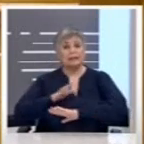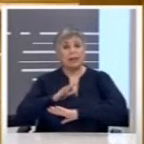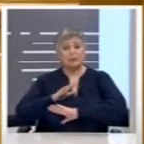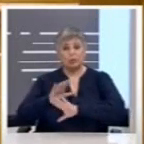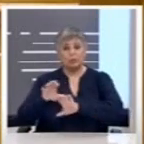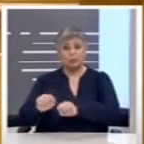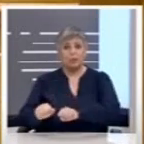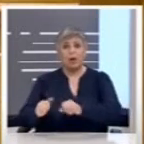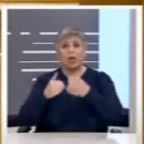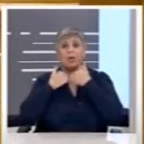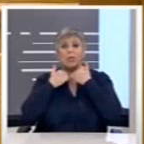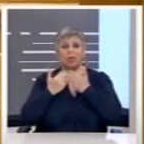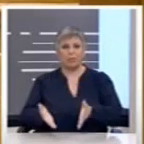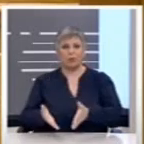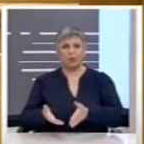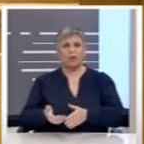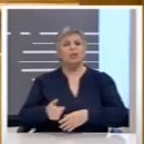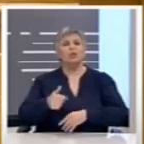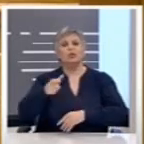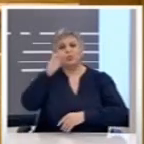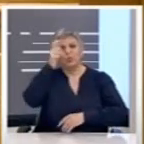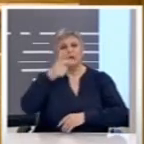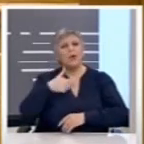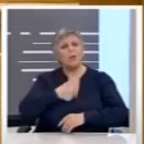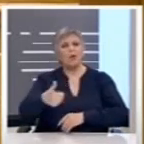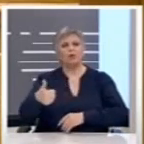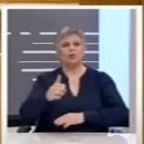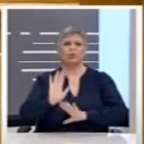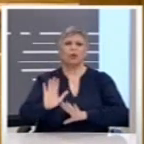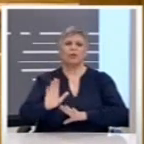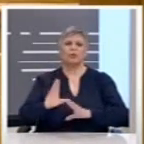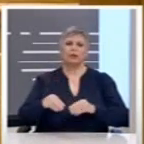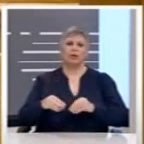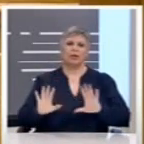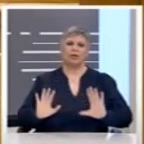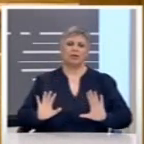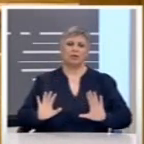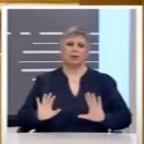κάποιος να μπορεί να παρεμβαίνει σε αυτήν. Γι' αυτό,